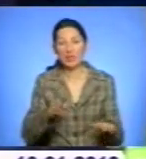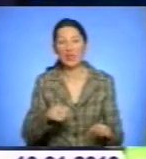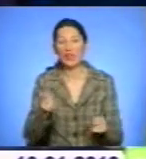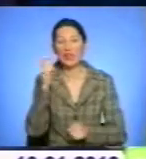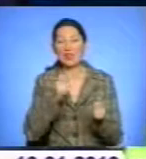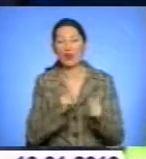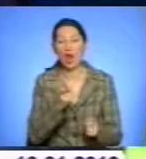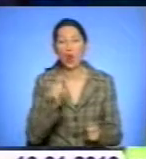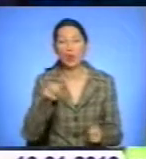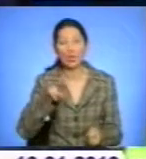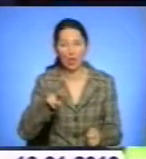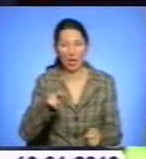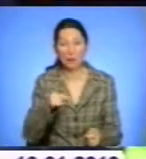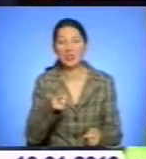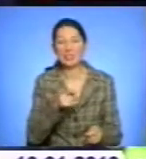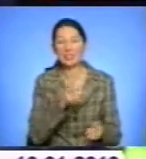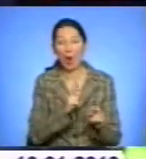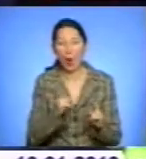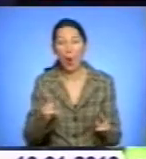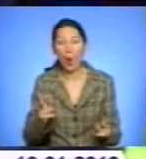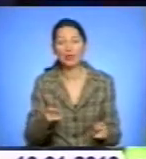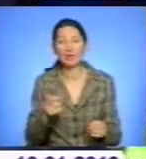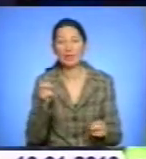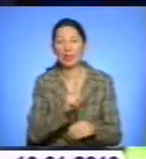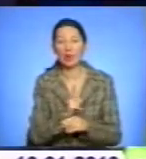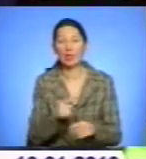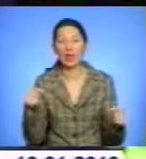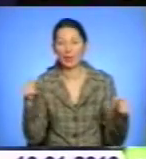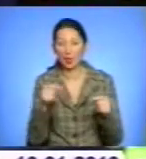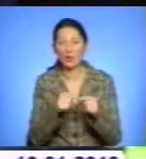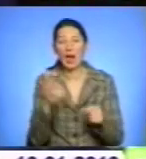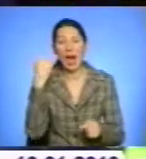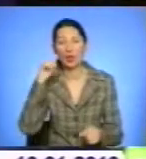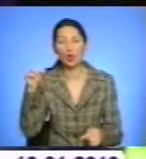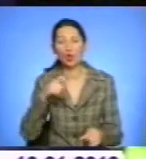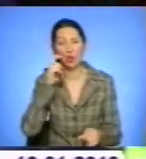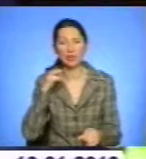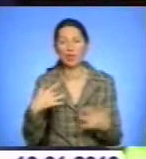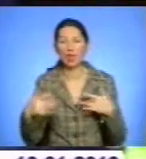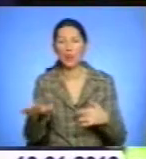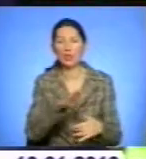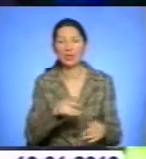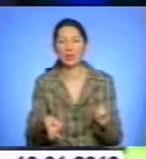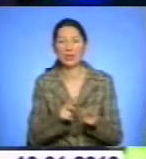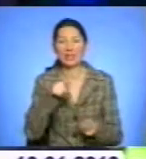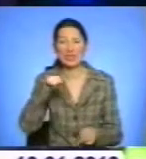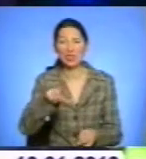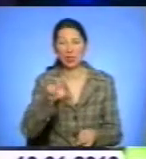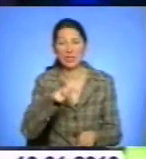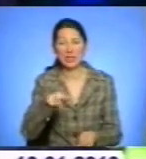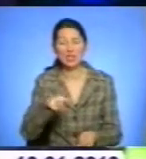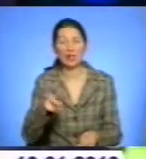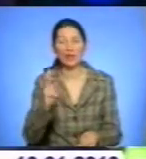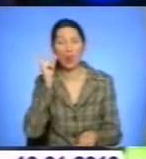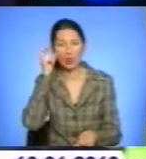якого Тернопільщина встановила рекорд України. На театральному майдані приготували 1300 літрів куті. Для страви